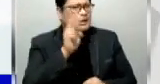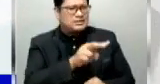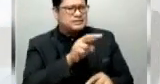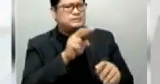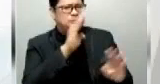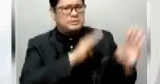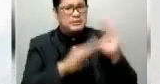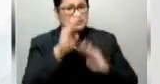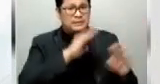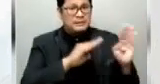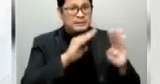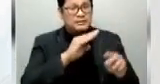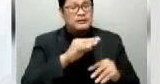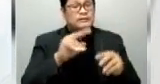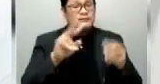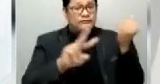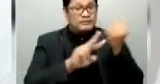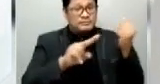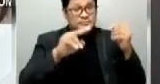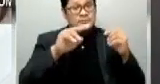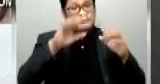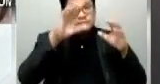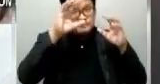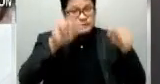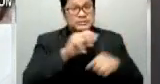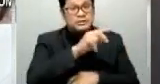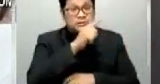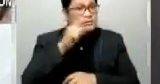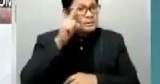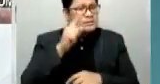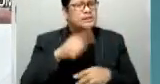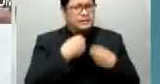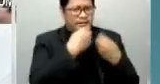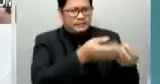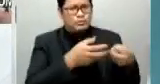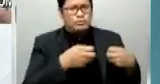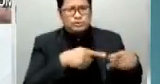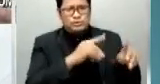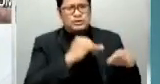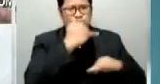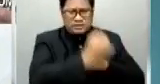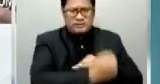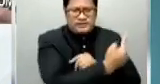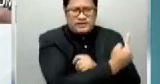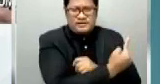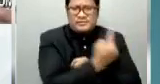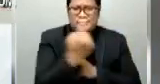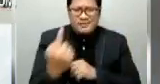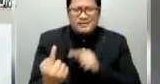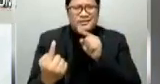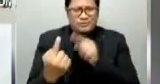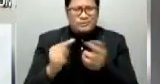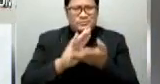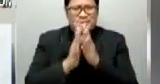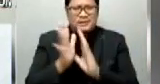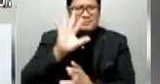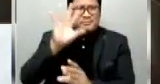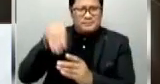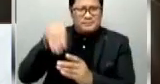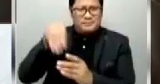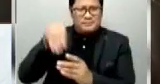ng pagkakataon to make a difference. Inimbita siya para maging miyembro ng gabinete. Binigyan siya ng napakamahalagang